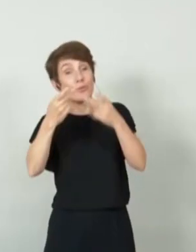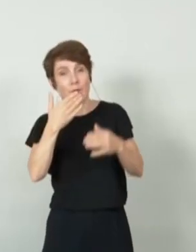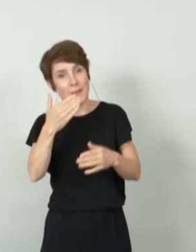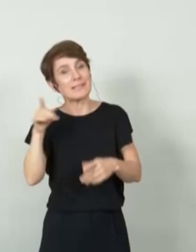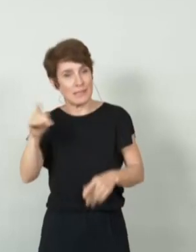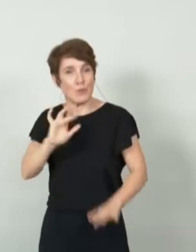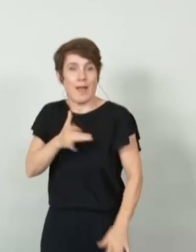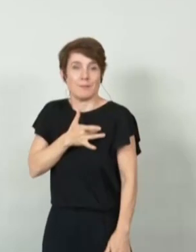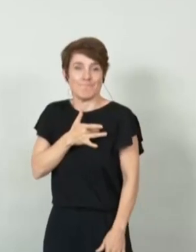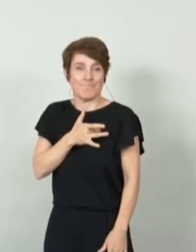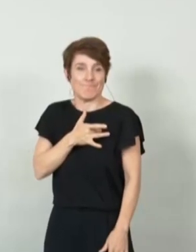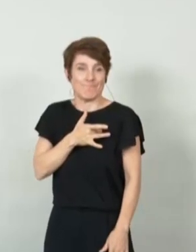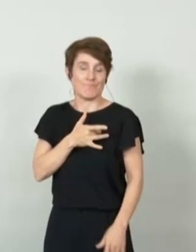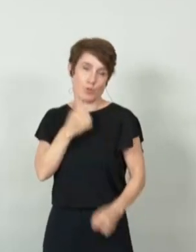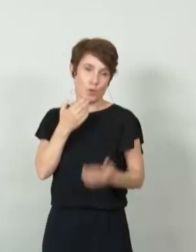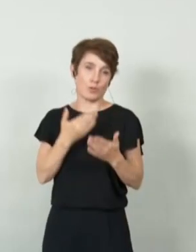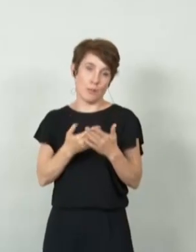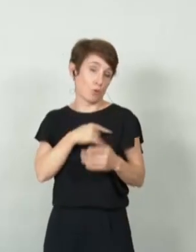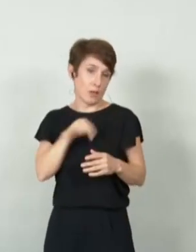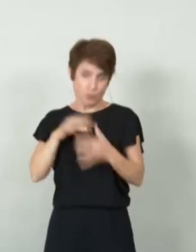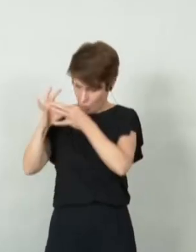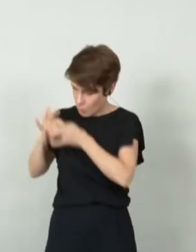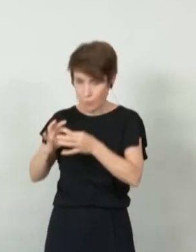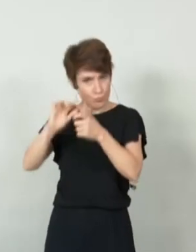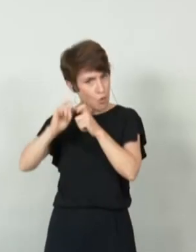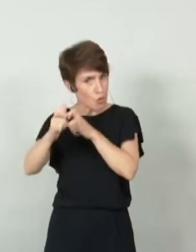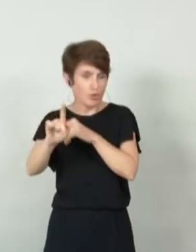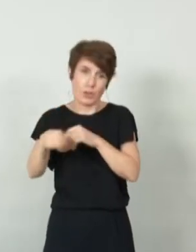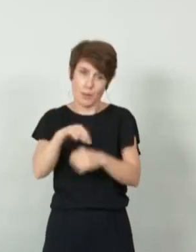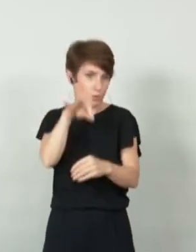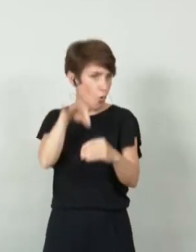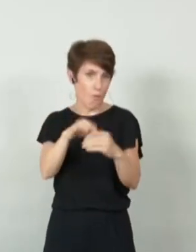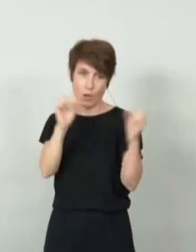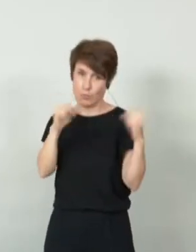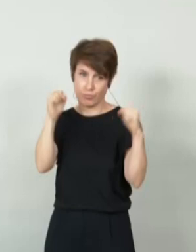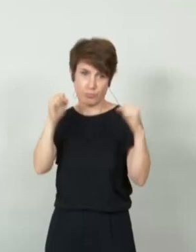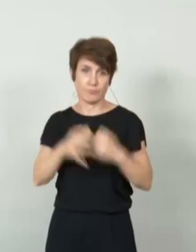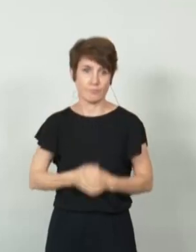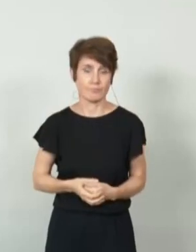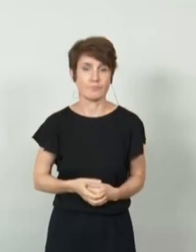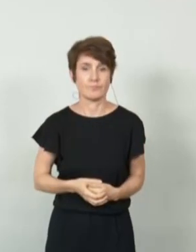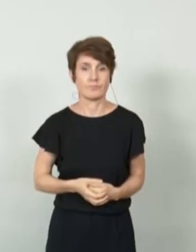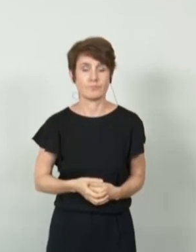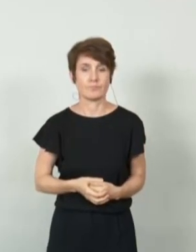vous expliquer notre vote pour être en cohérence avec ce que nous avons porté nous voterons bien sûr ce contenu administratif